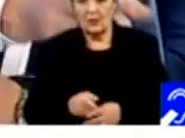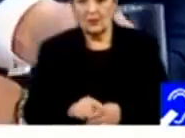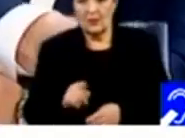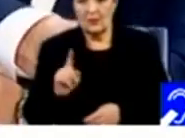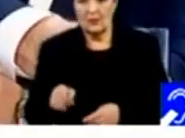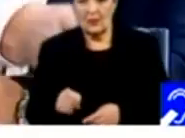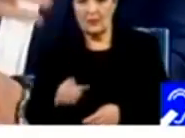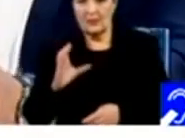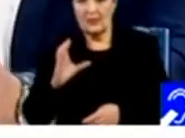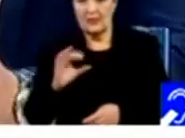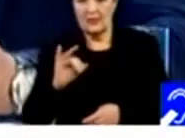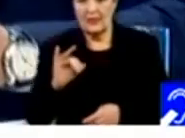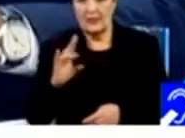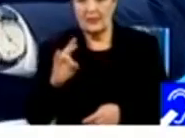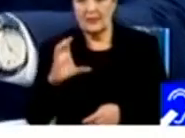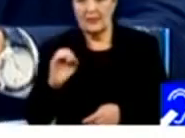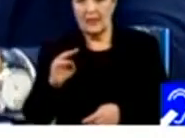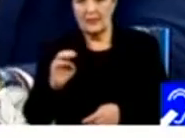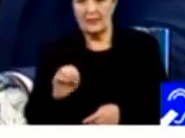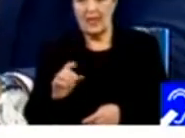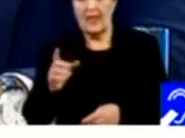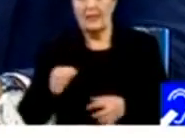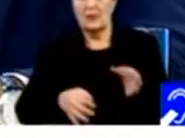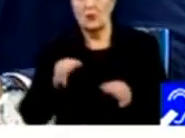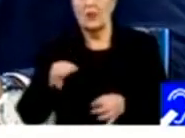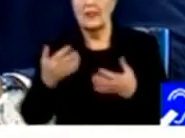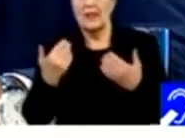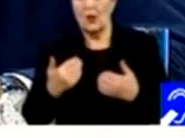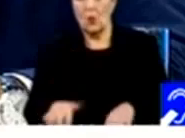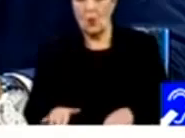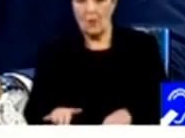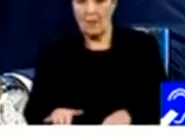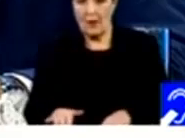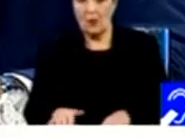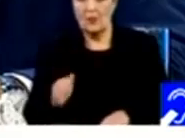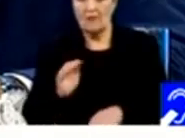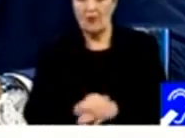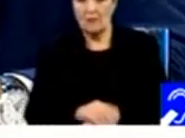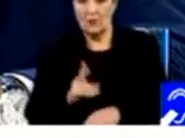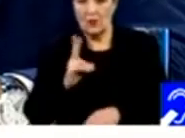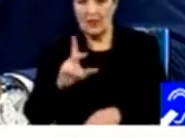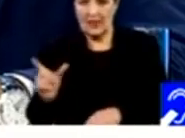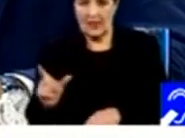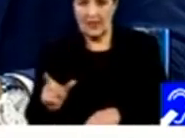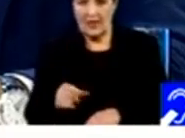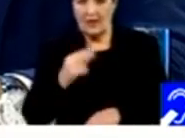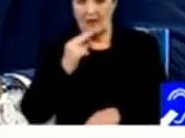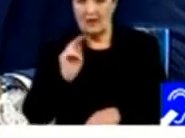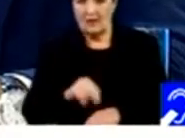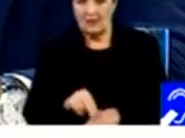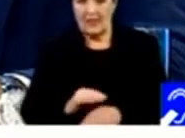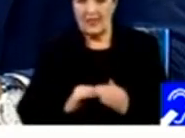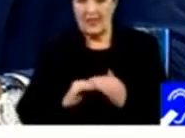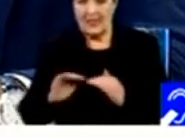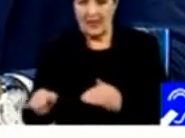instanța de judecată. Deja a pierdut în instanța de judecată domnul Năstase, pentru faptul că m-a acuzat de înstrăinarea